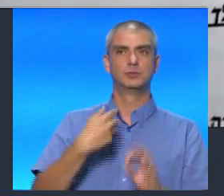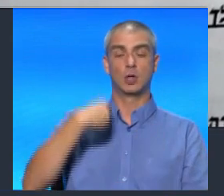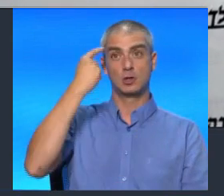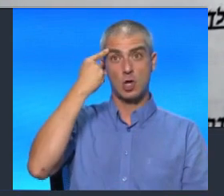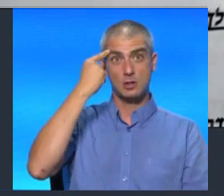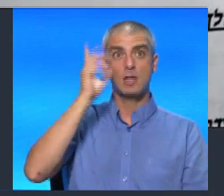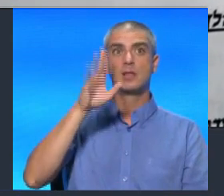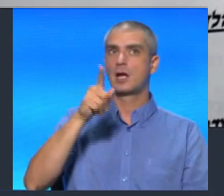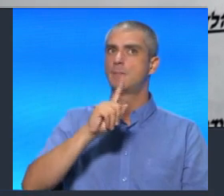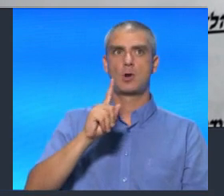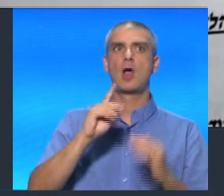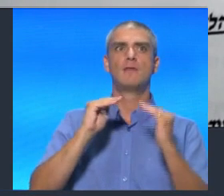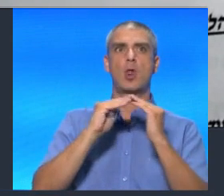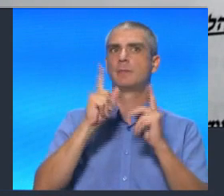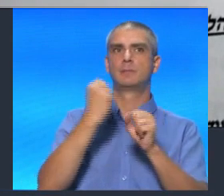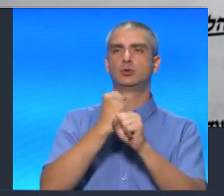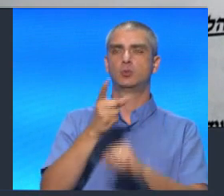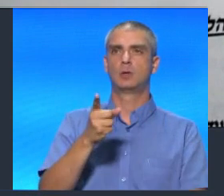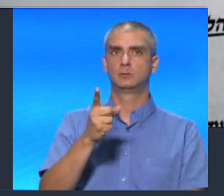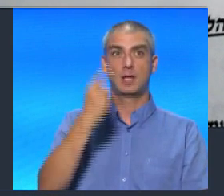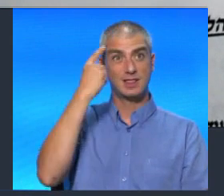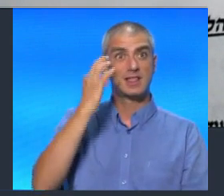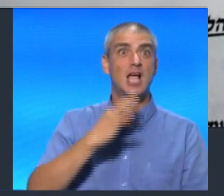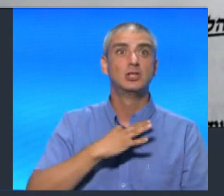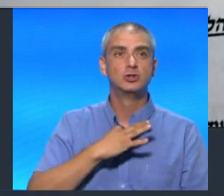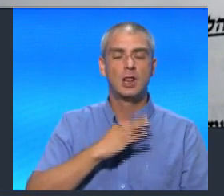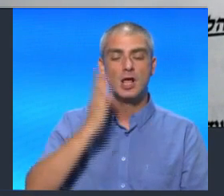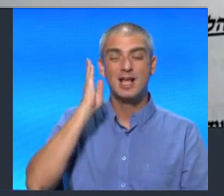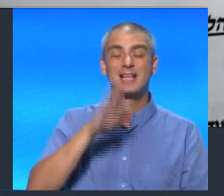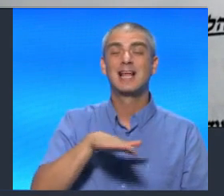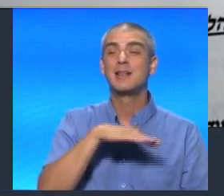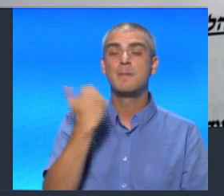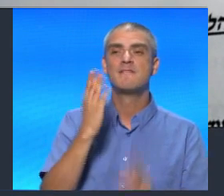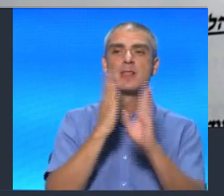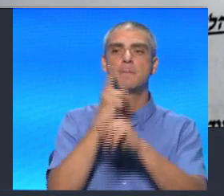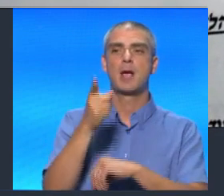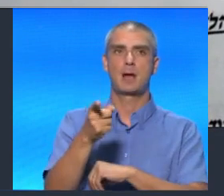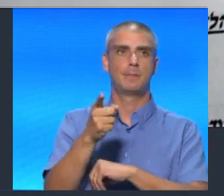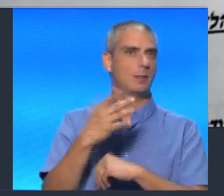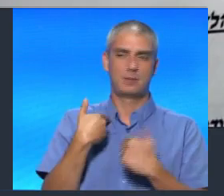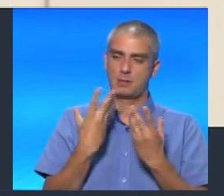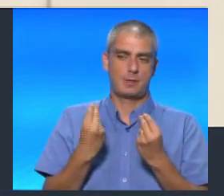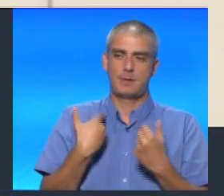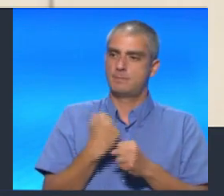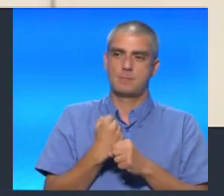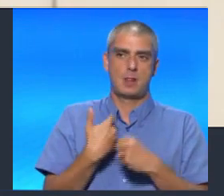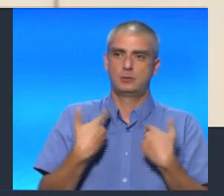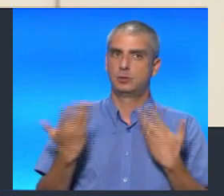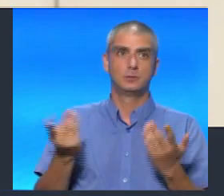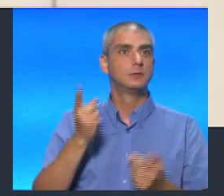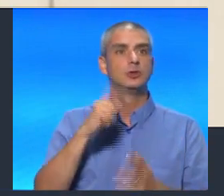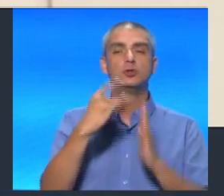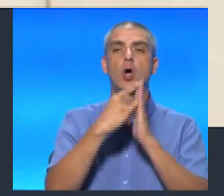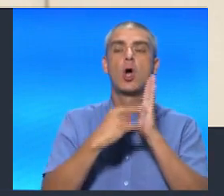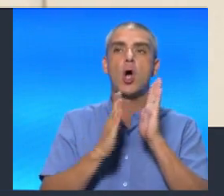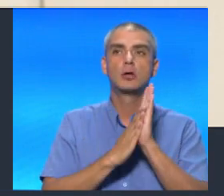לא מתאים למה שהוא עשה. הדעה שלי זה גזר דין מוות למחבל. אין לי הרבה מה לעשות. יש את זה בחוק,